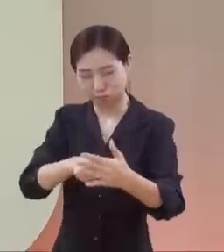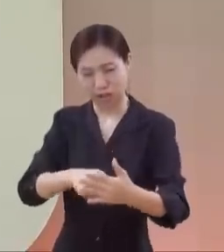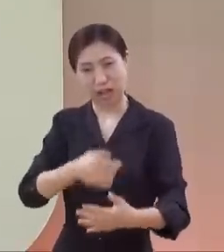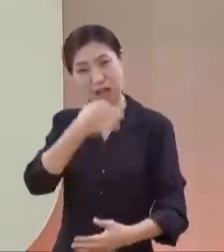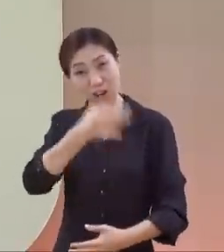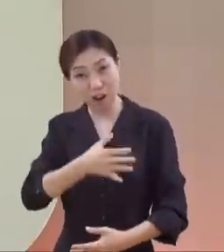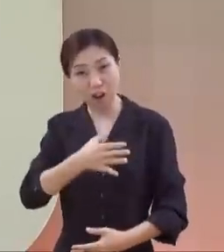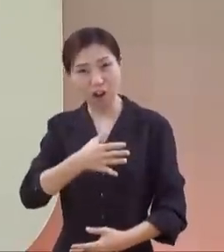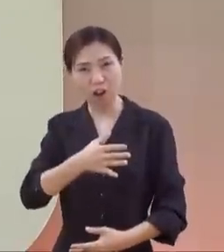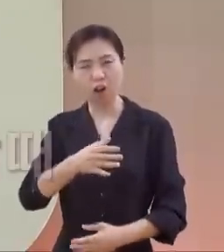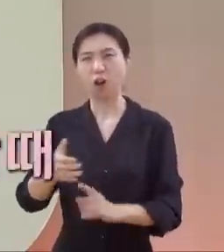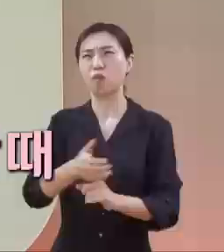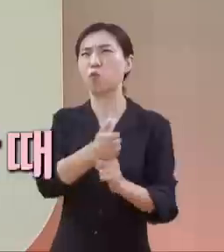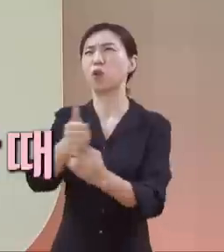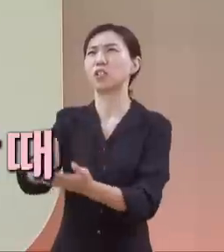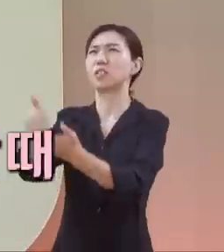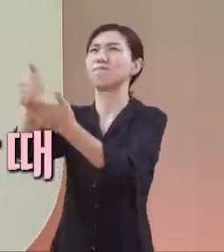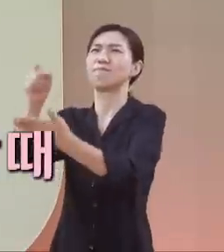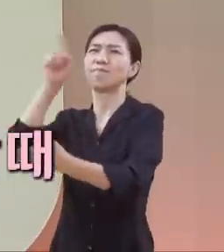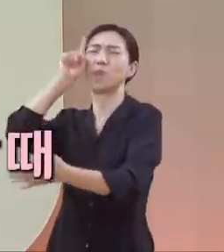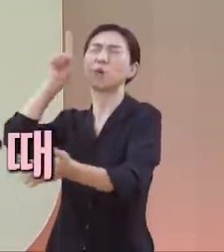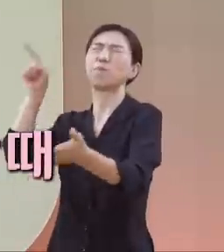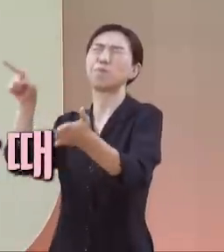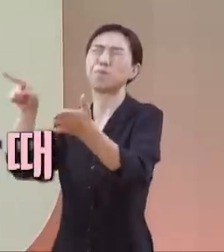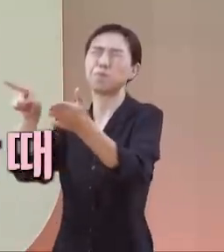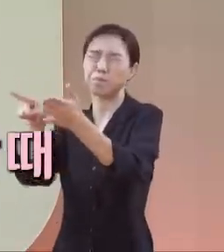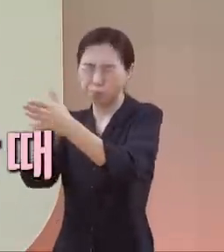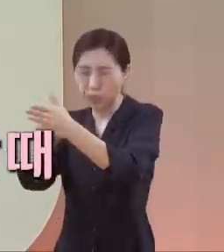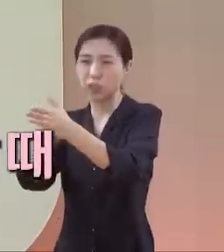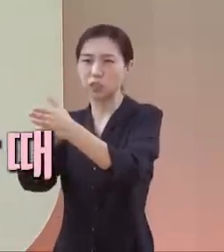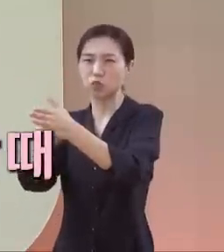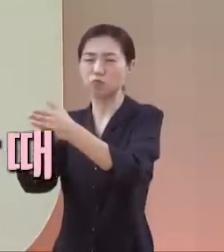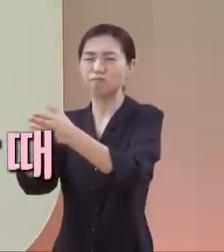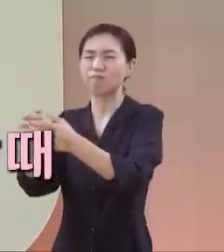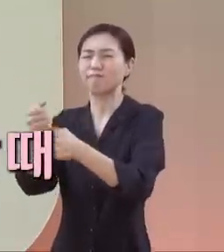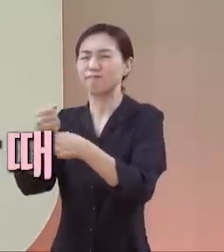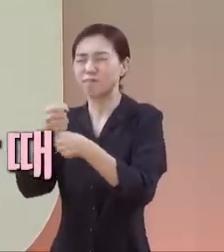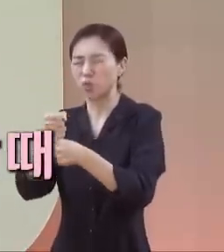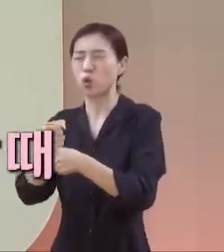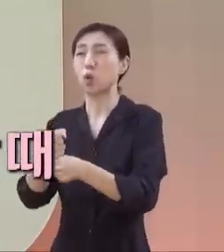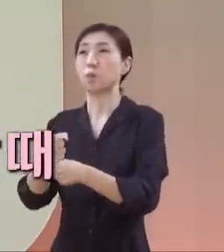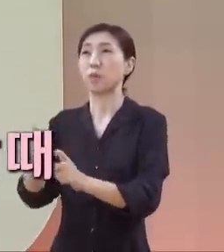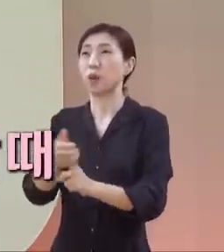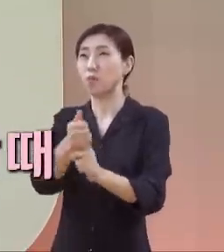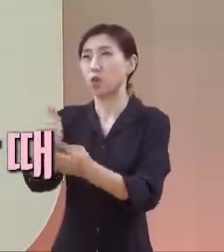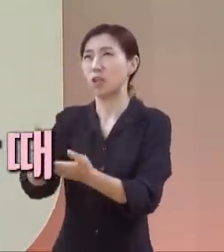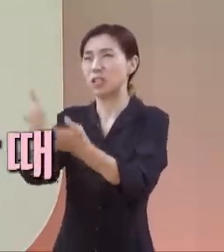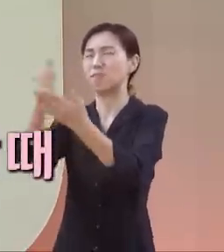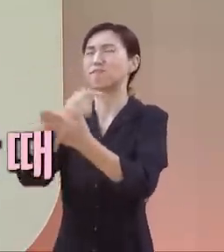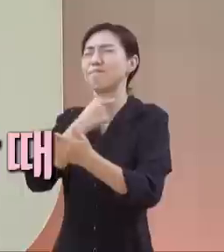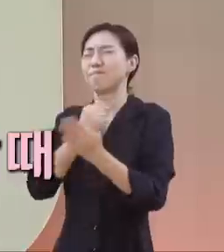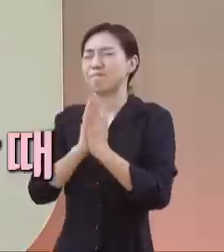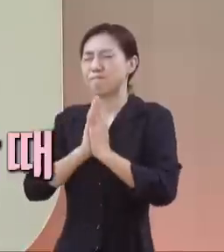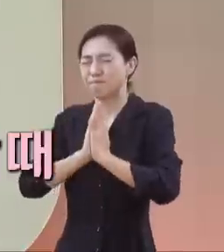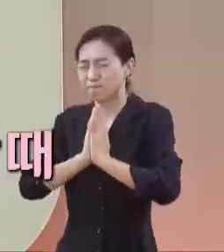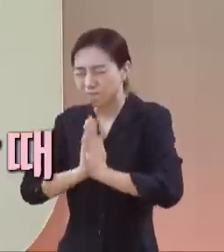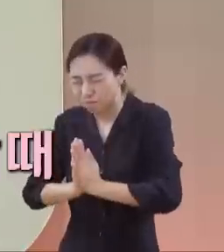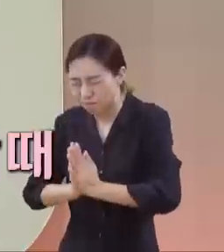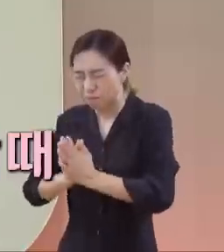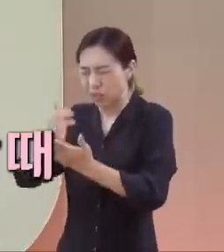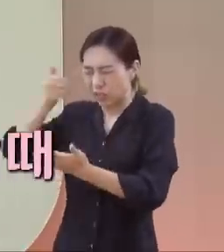바로 그때가 부처님에게 간절하게 간절하게 부처님을 생각하면서 정성스럽게